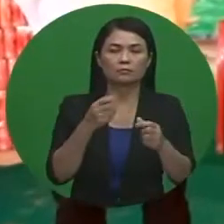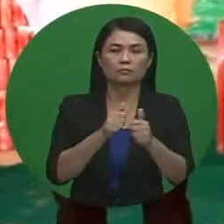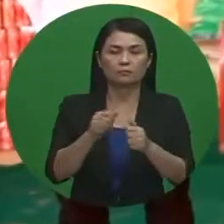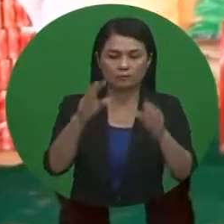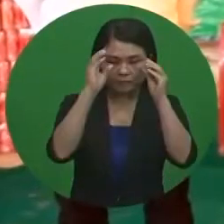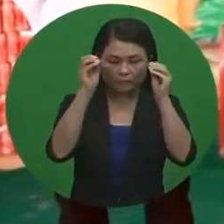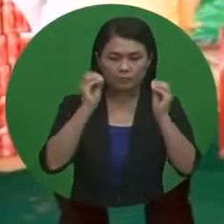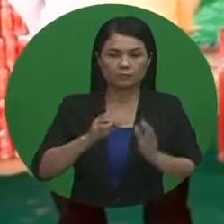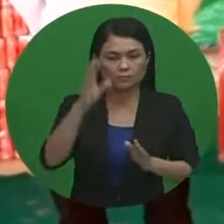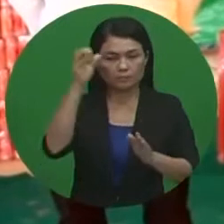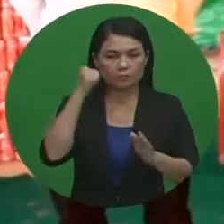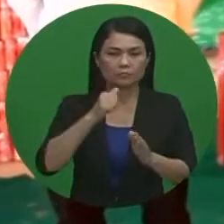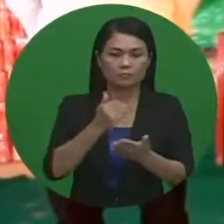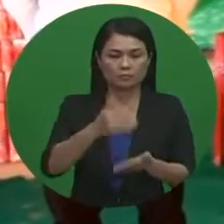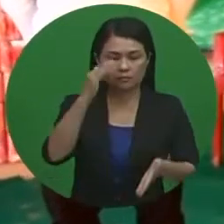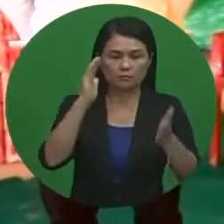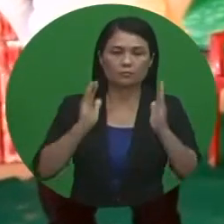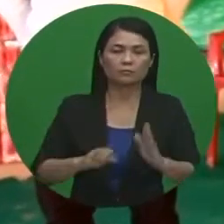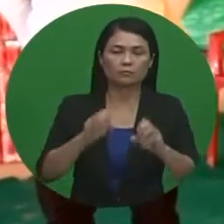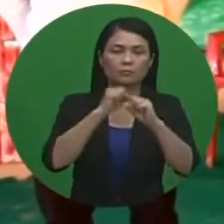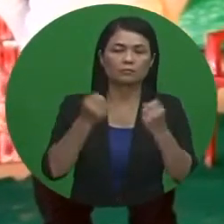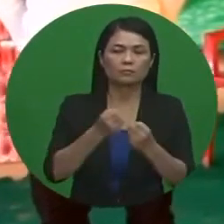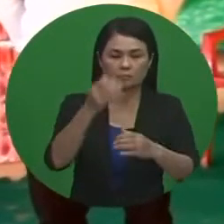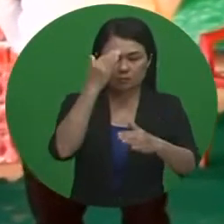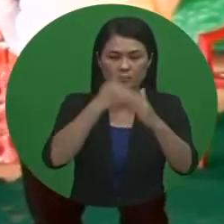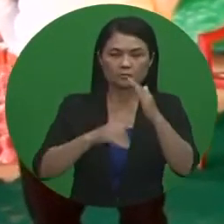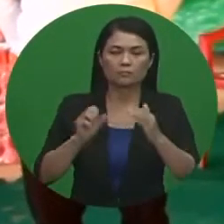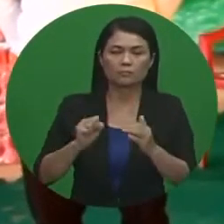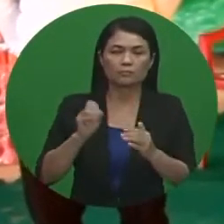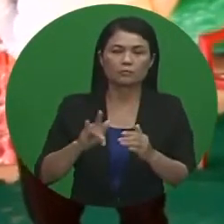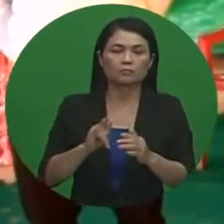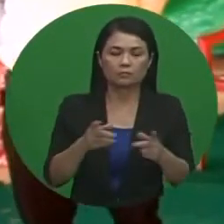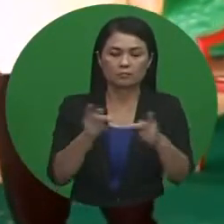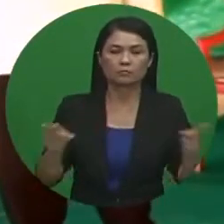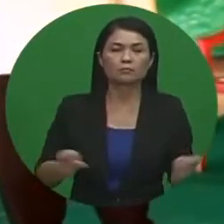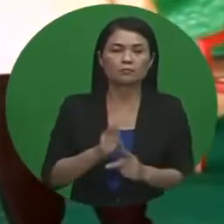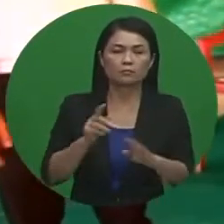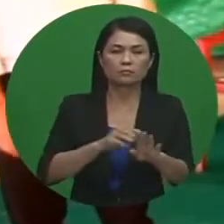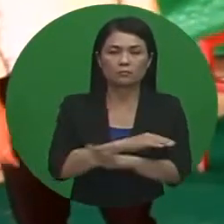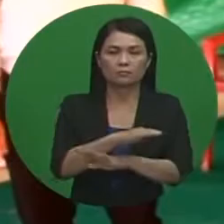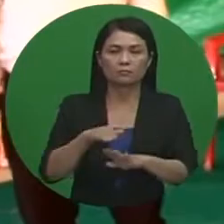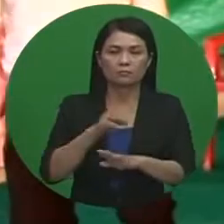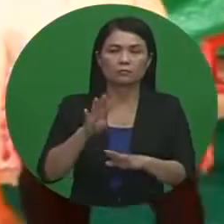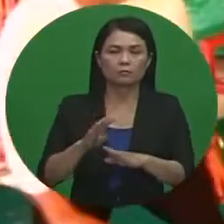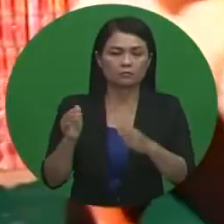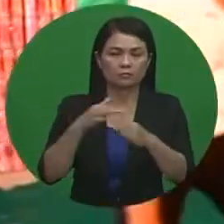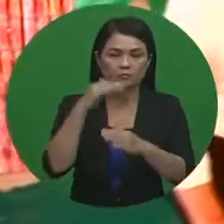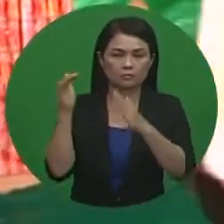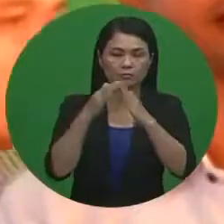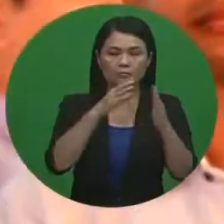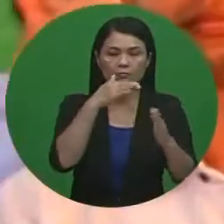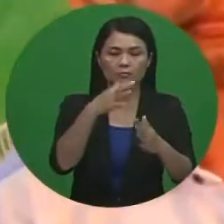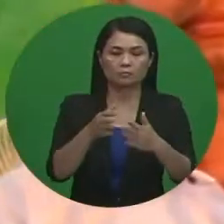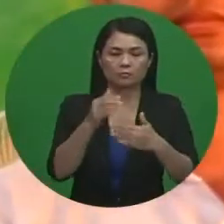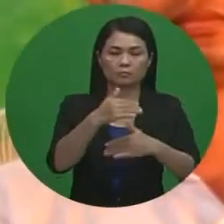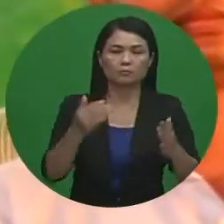កគ្រូអ្នកគ្រូសាសានុសិស្សអង្គការមលុបតប៉ាងមានទីតាំងស្ថិតនៅសង្កាត់លេខ4ក្រុងព្រះសីហនុនិងនាំយ